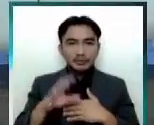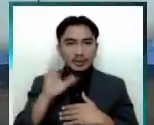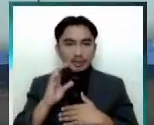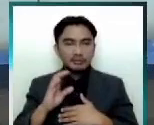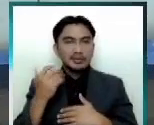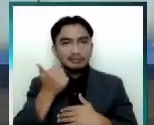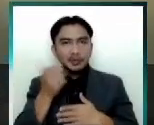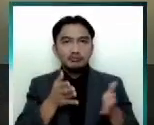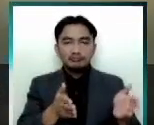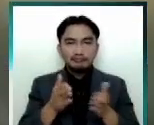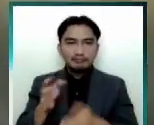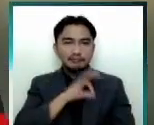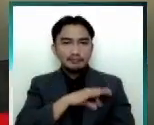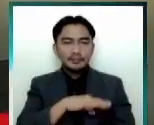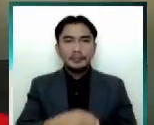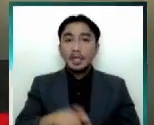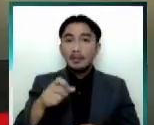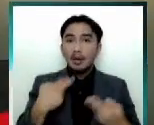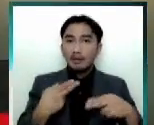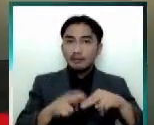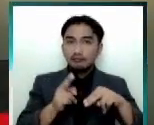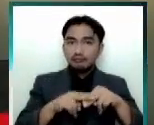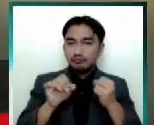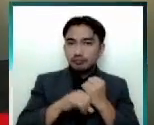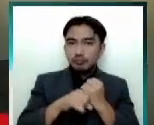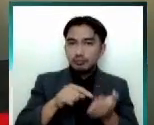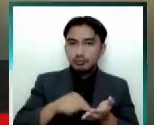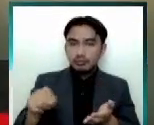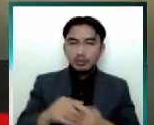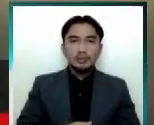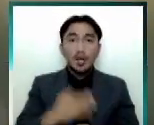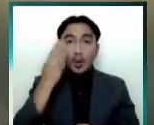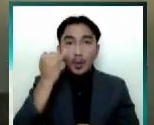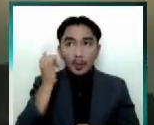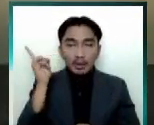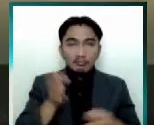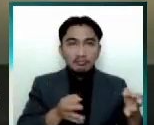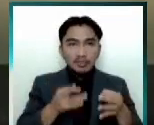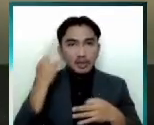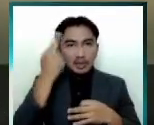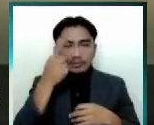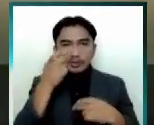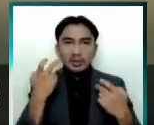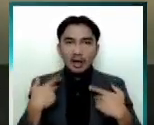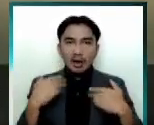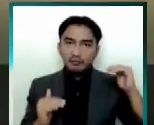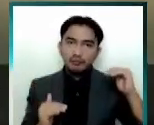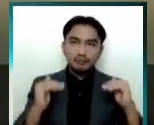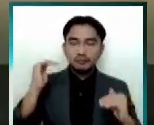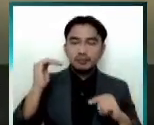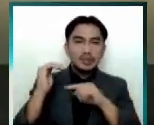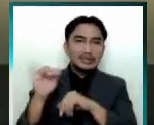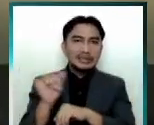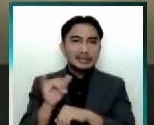taasahan ng pamasahe sa jeep. They're due naman talaga na for increase kasi the last time we had this fare rate increase was ang